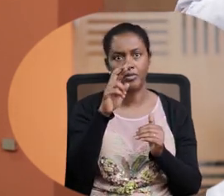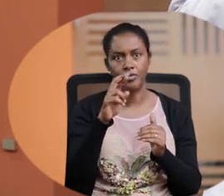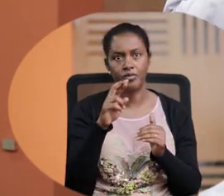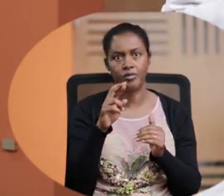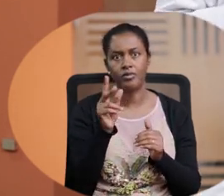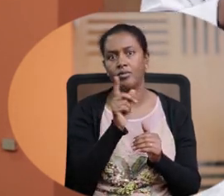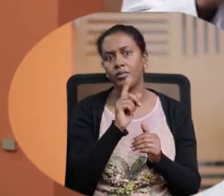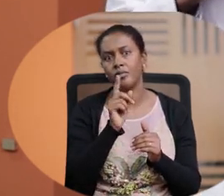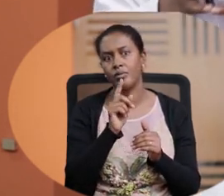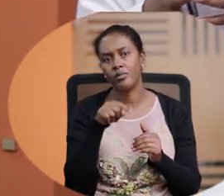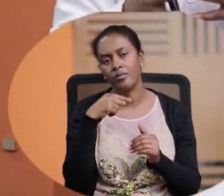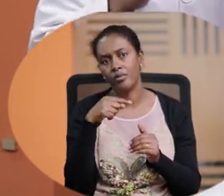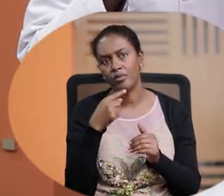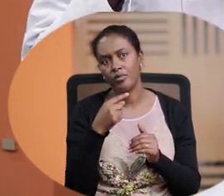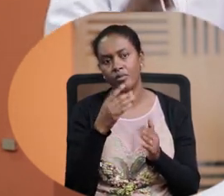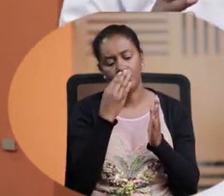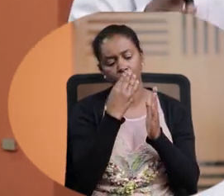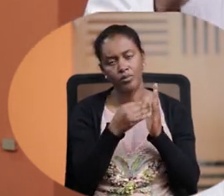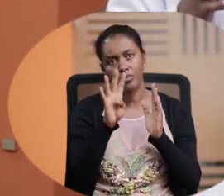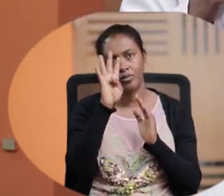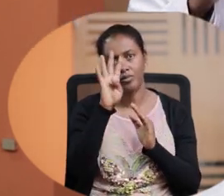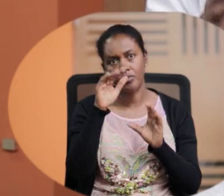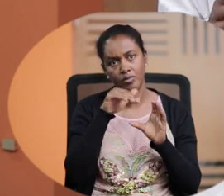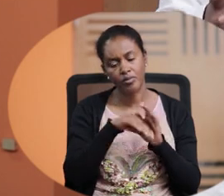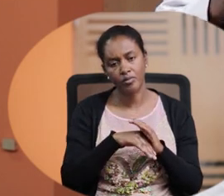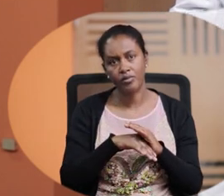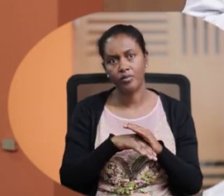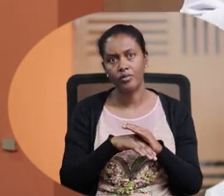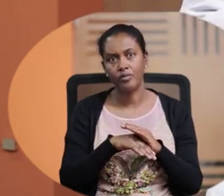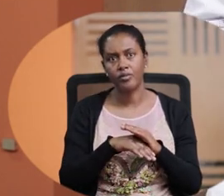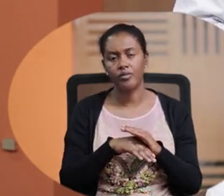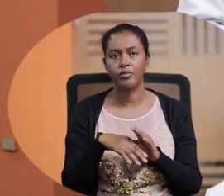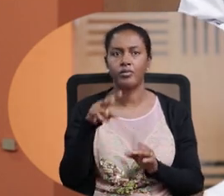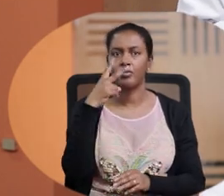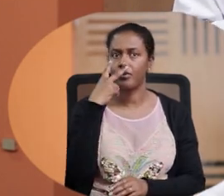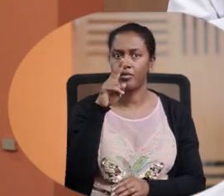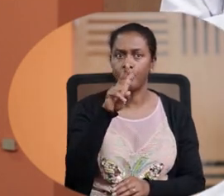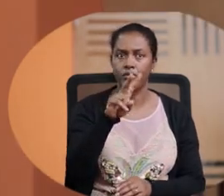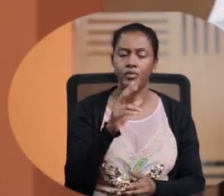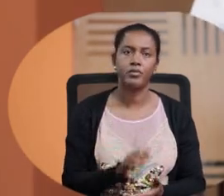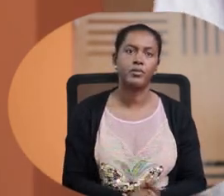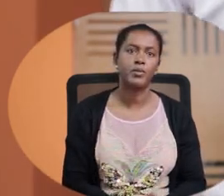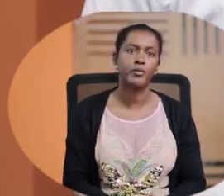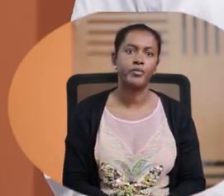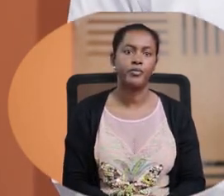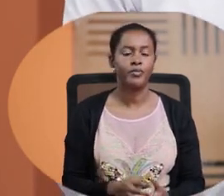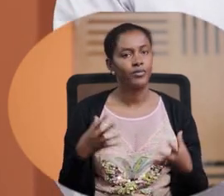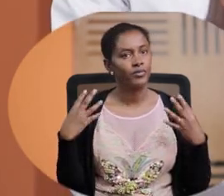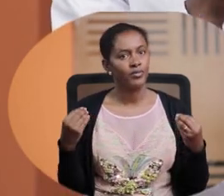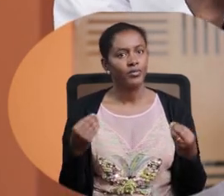jedhamu boqonnaa kana jalattiin mata dureewwan ijoo yookaan gurguddoo sadii ilaalla jechaadha. Tole